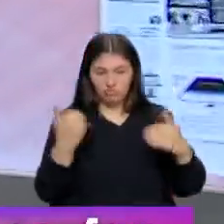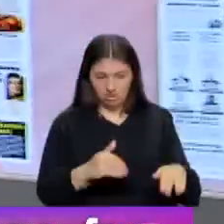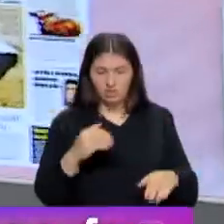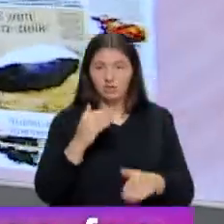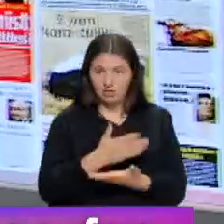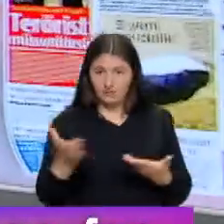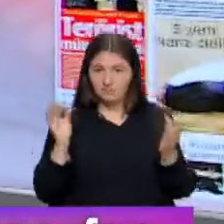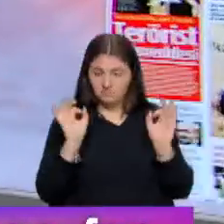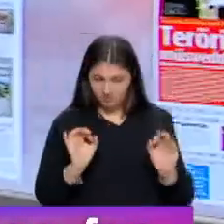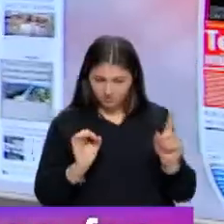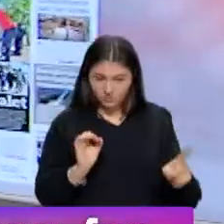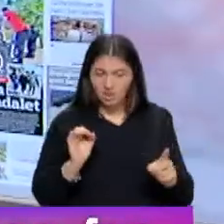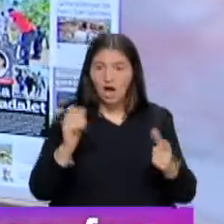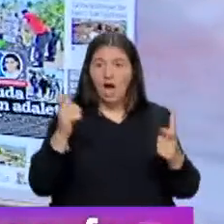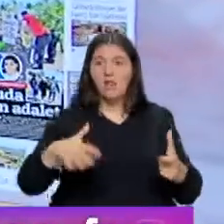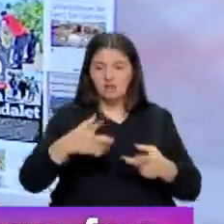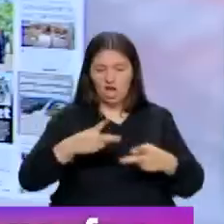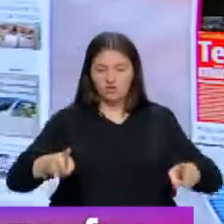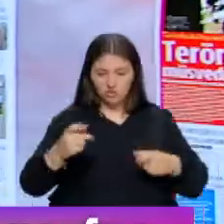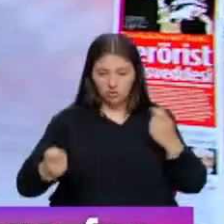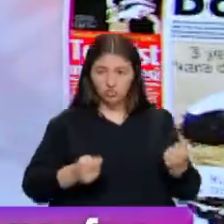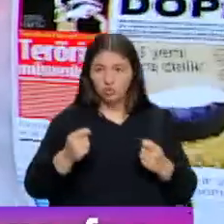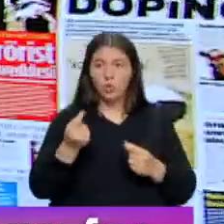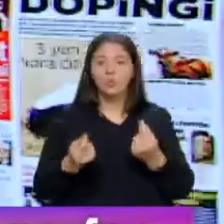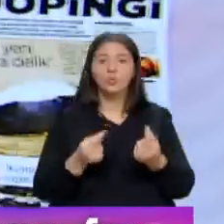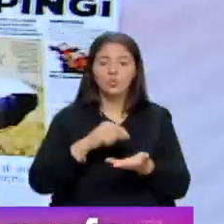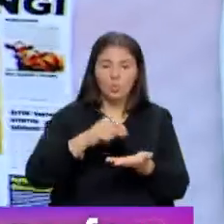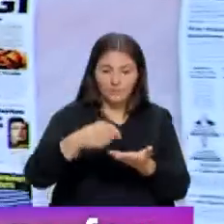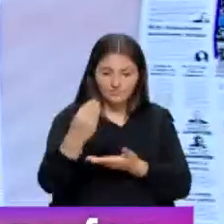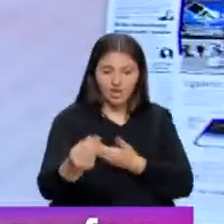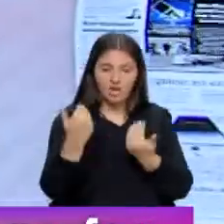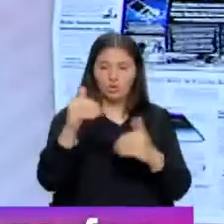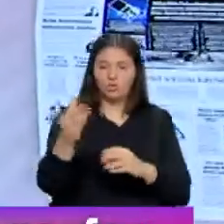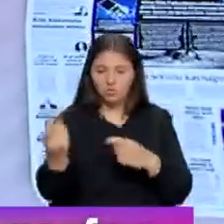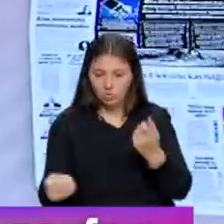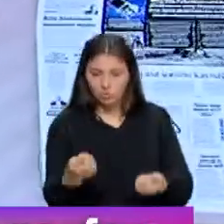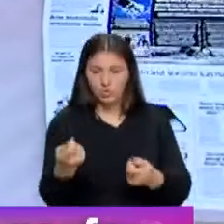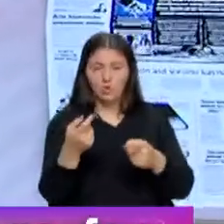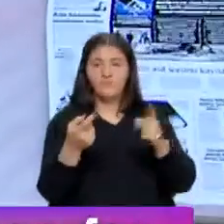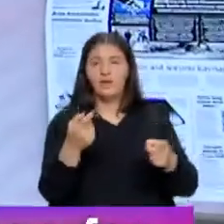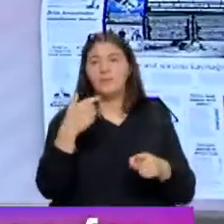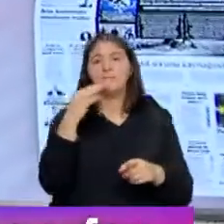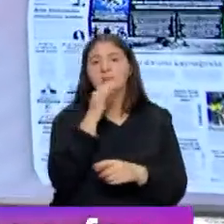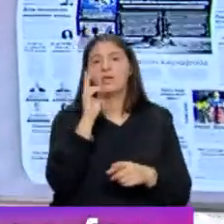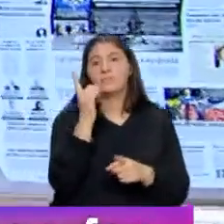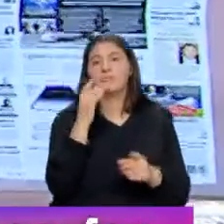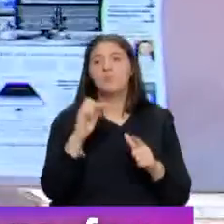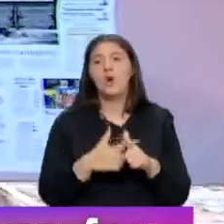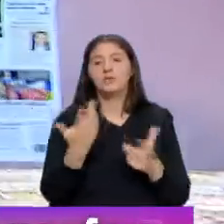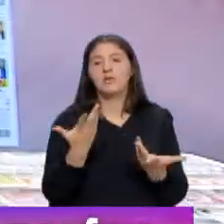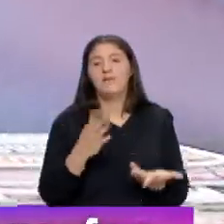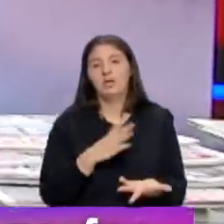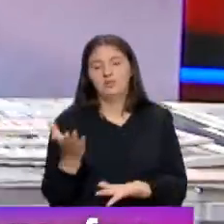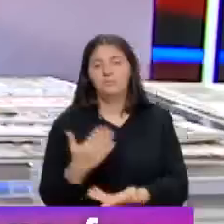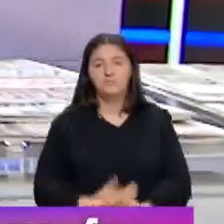desteklerine devam ediyor Allah'ın Açmaya çalışıyor tohum veriyor destek olmaya çalışıyor ve benzer bir projesi